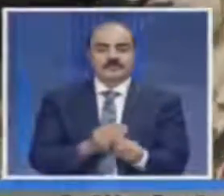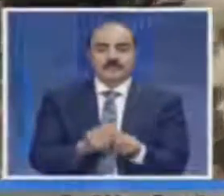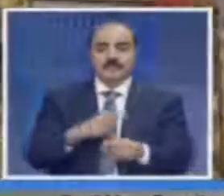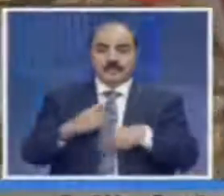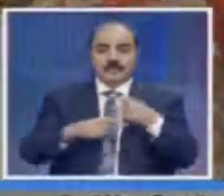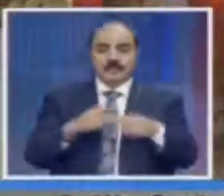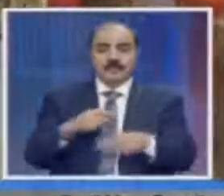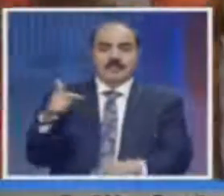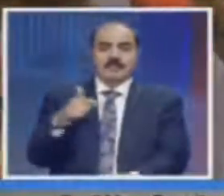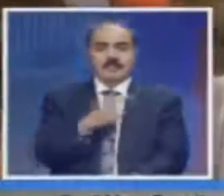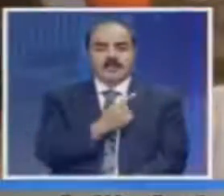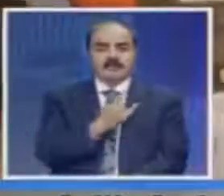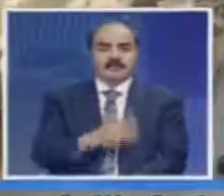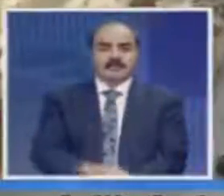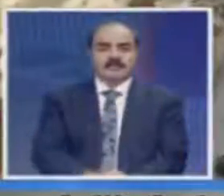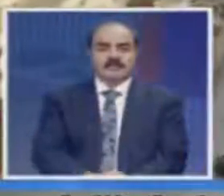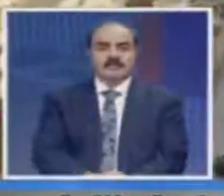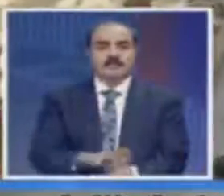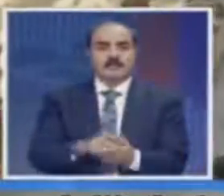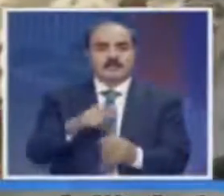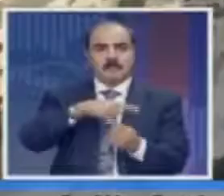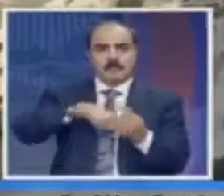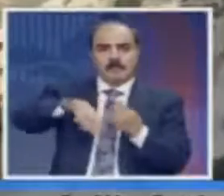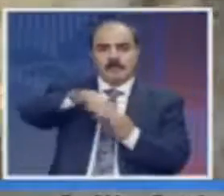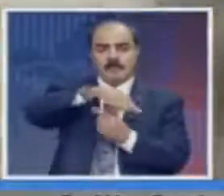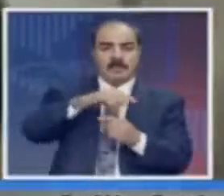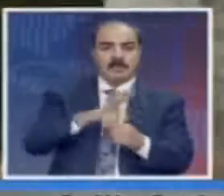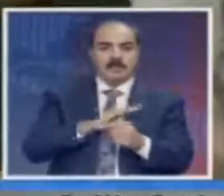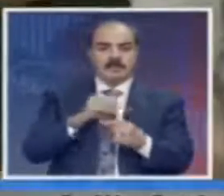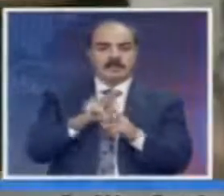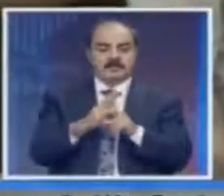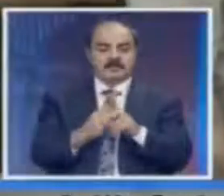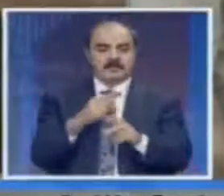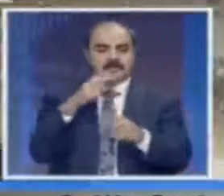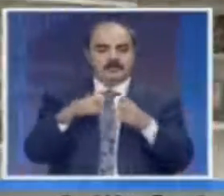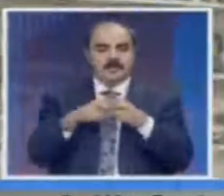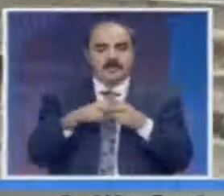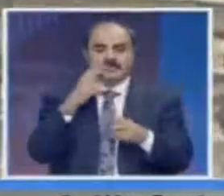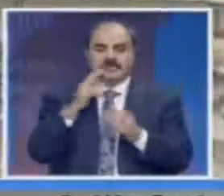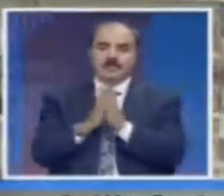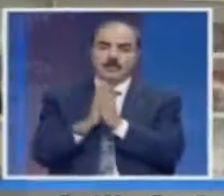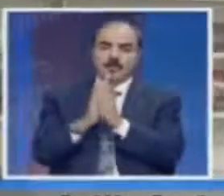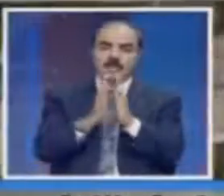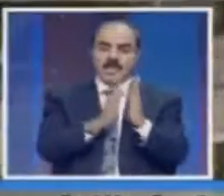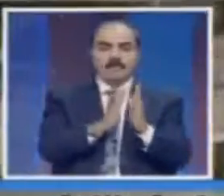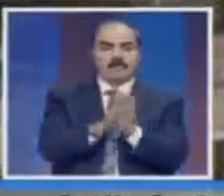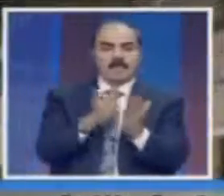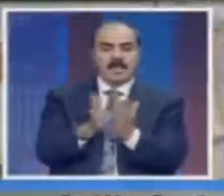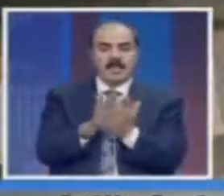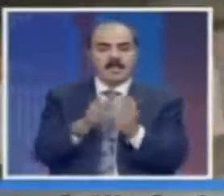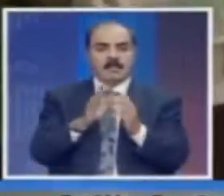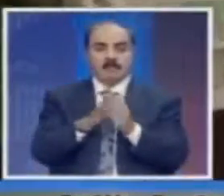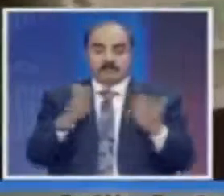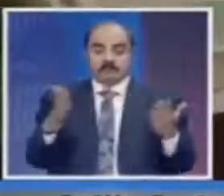حتى 6 أكتوبر الجاري ببانوراما حرب أكتوبر. وشمل المعرض جناحا للكتب والمجلات